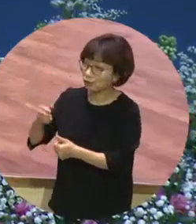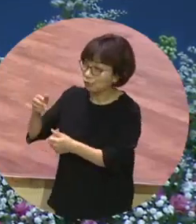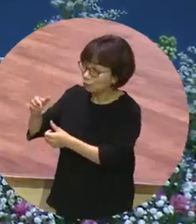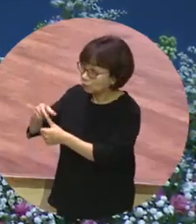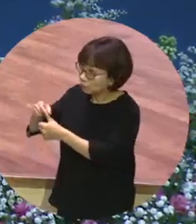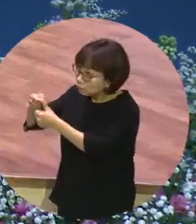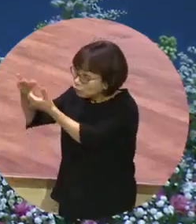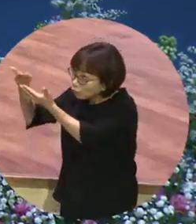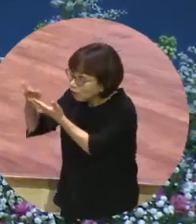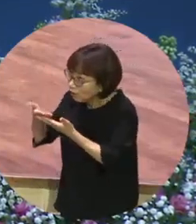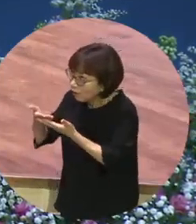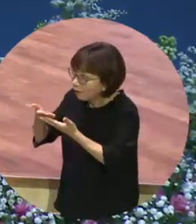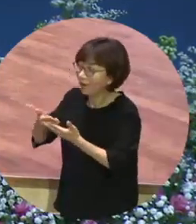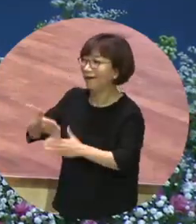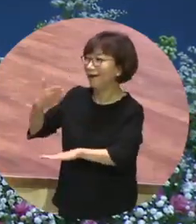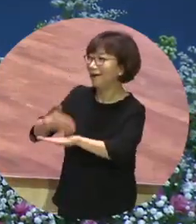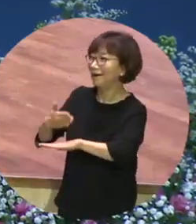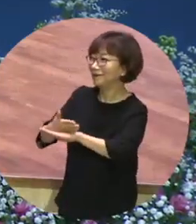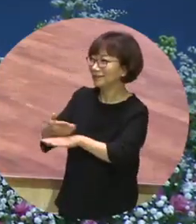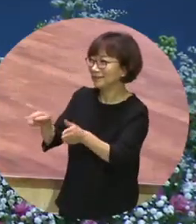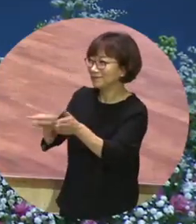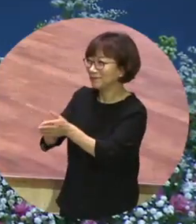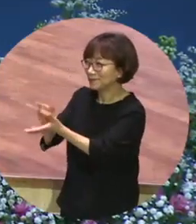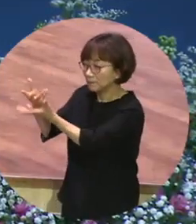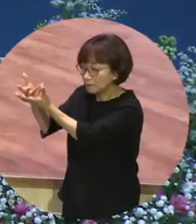믿음으로 받기만 하면 됩니다. 그런데